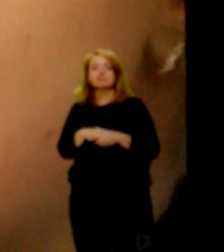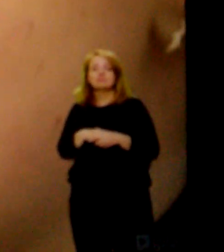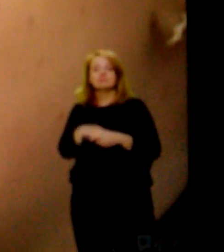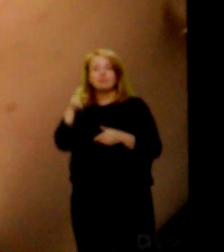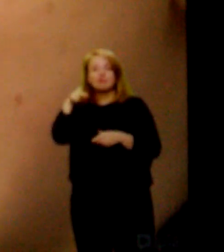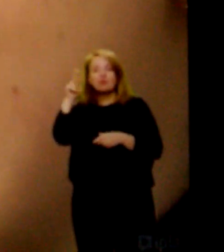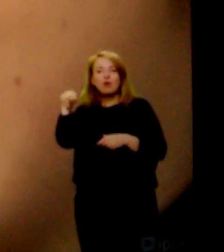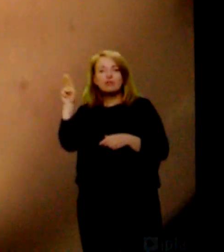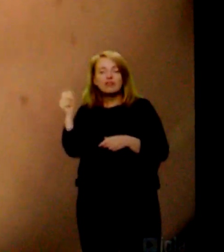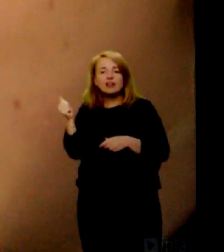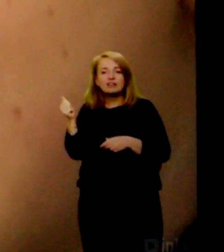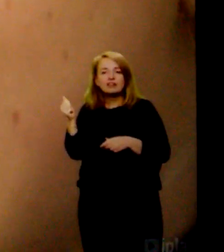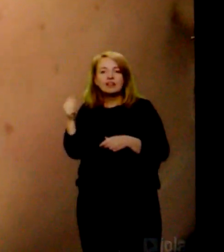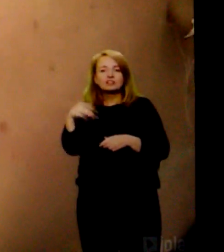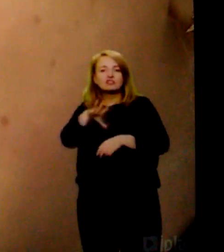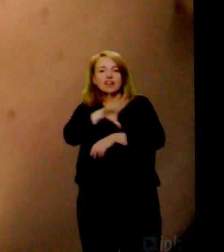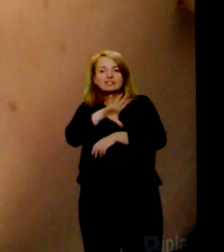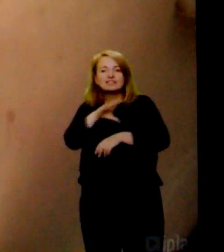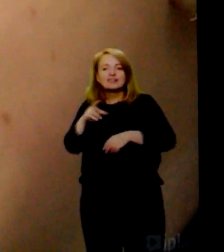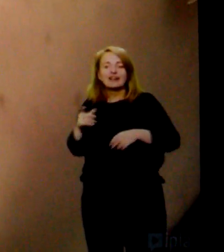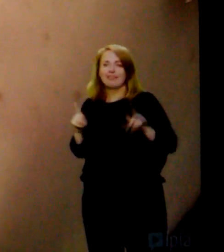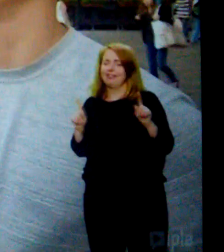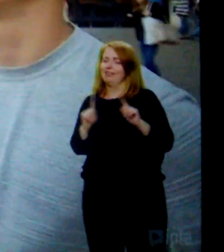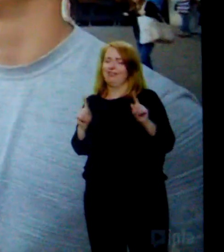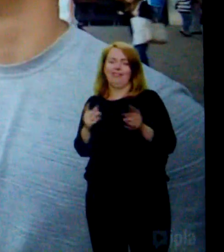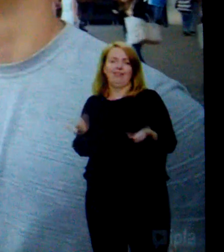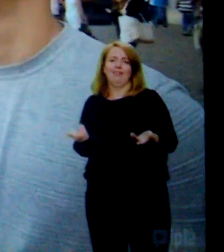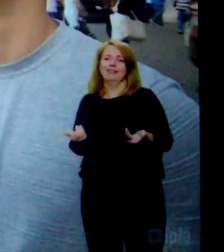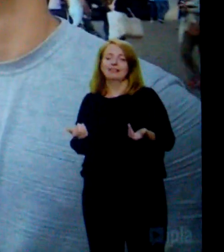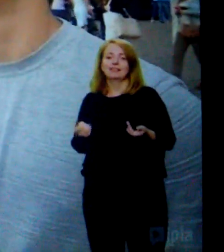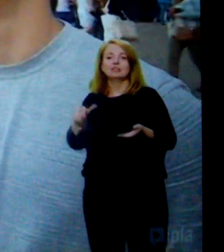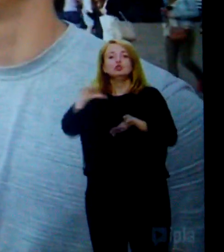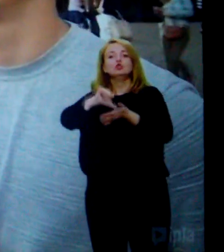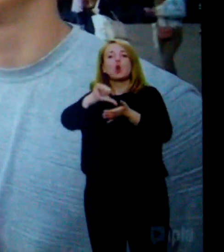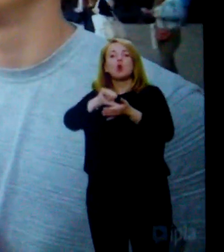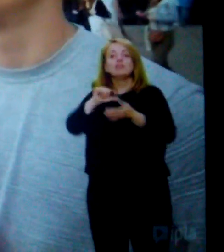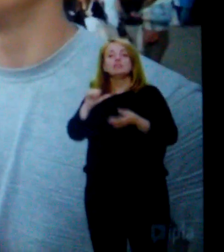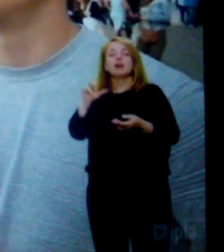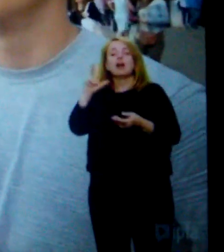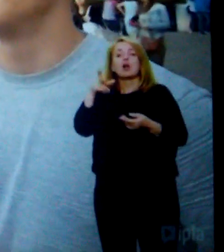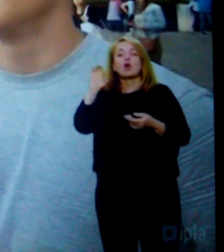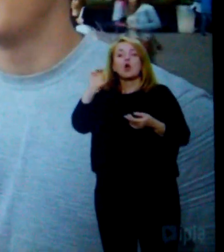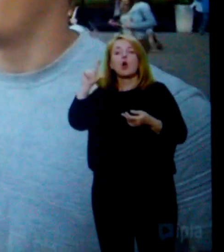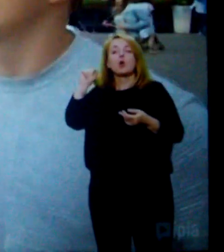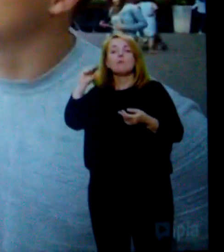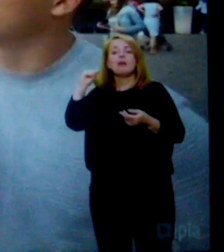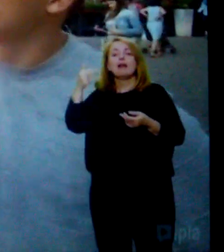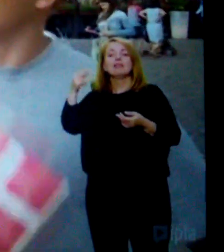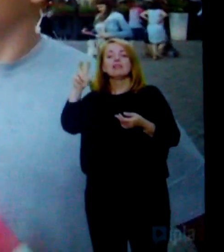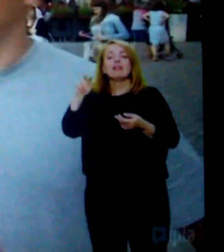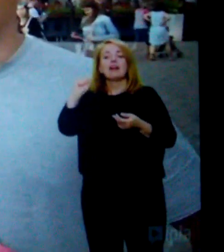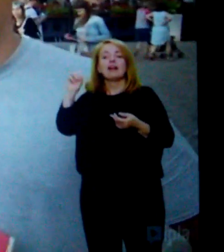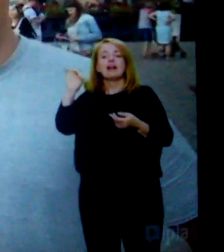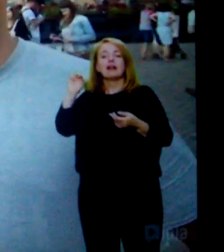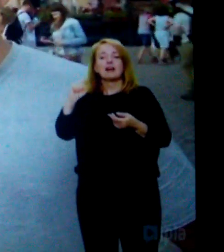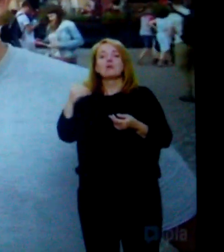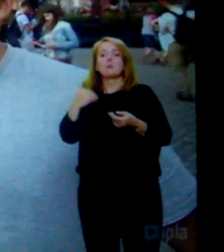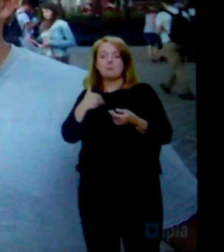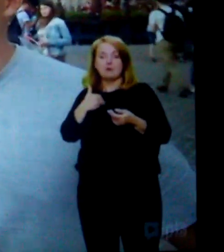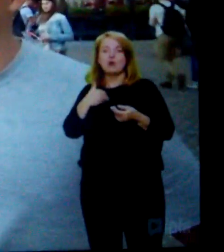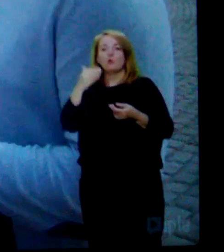Norwegia? Nie. Szwecja? Nie. Stolicą jest Kopenhaga. A było na geografii.